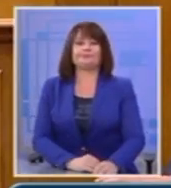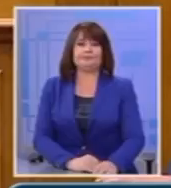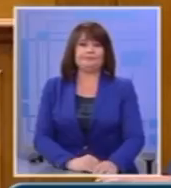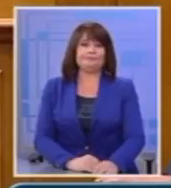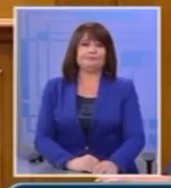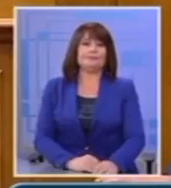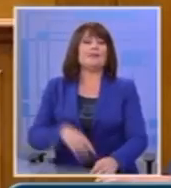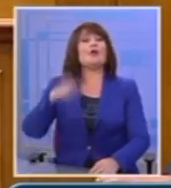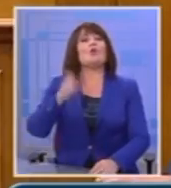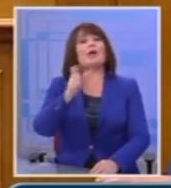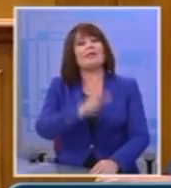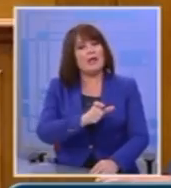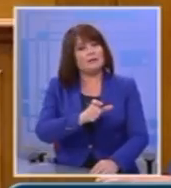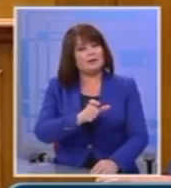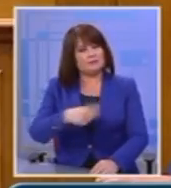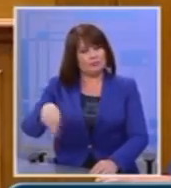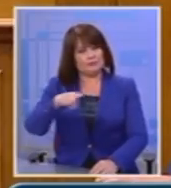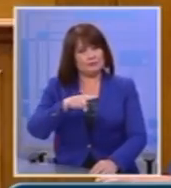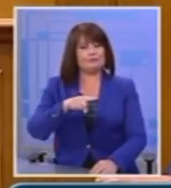Και ο καθένας και η καθεμιά και κυρίως